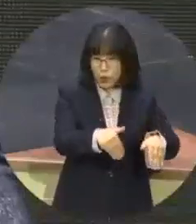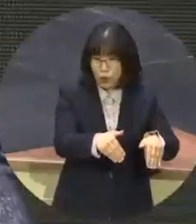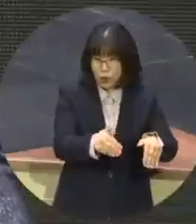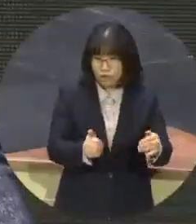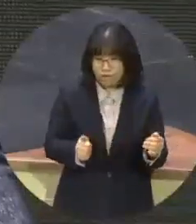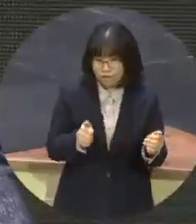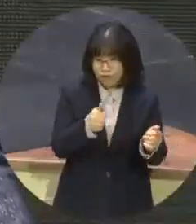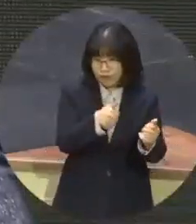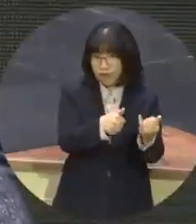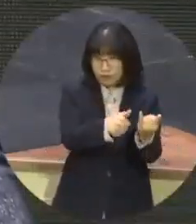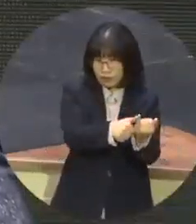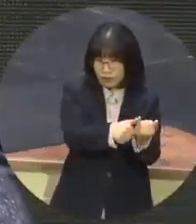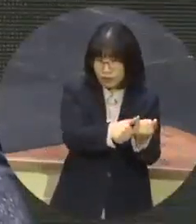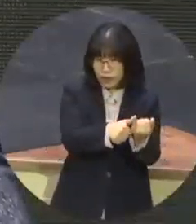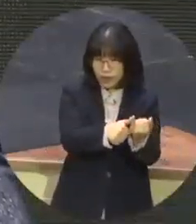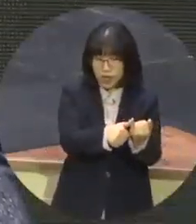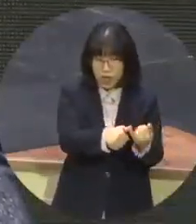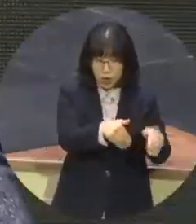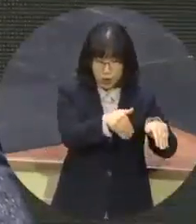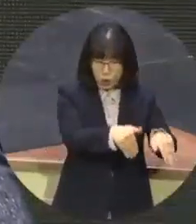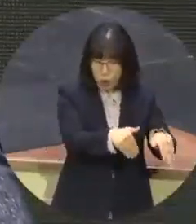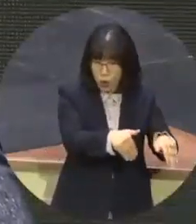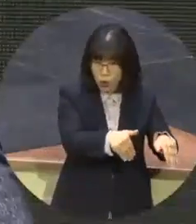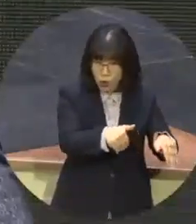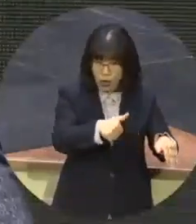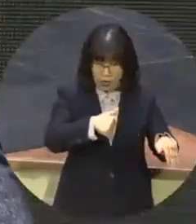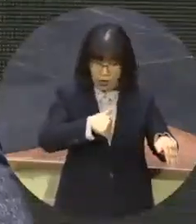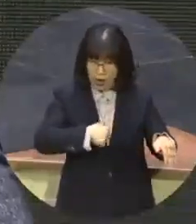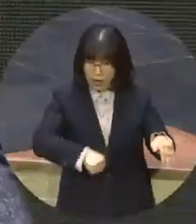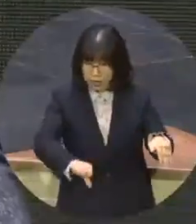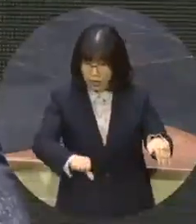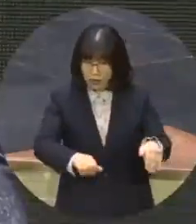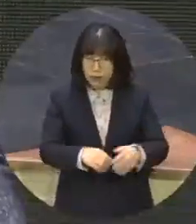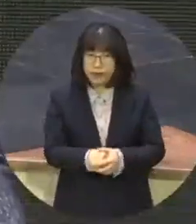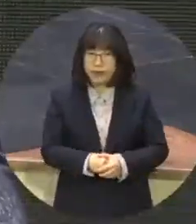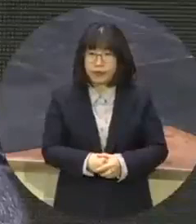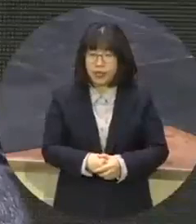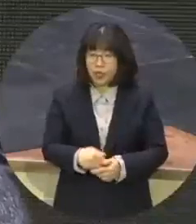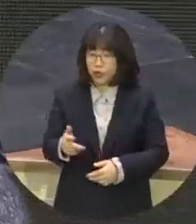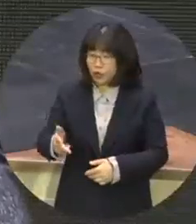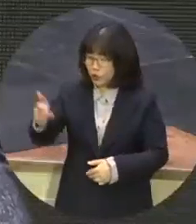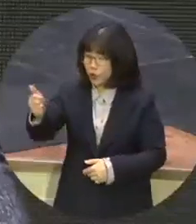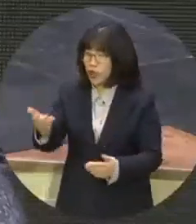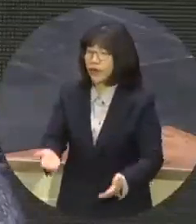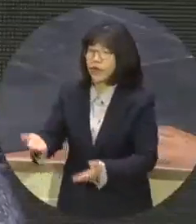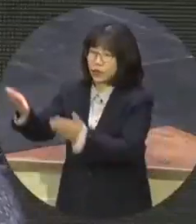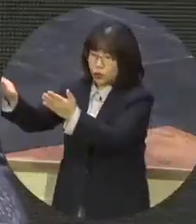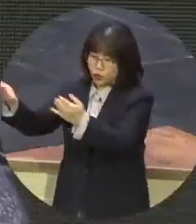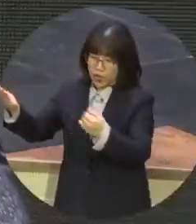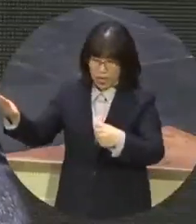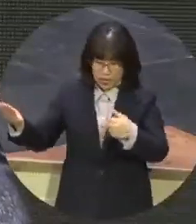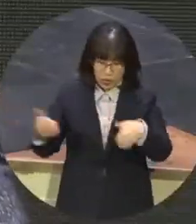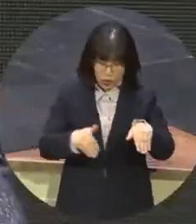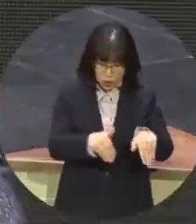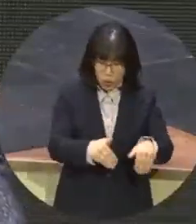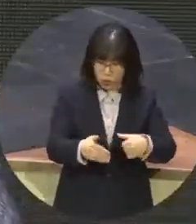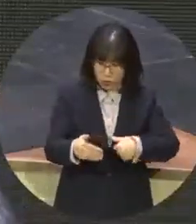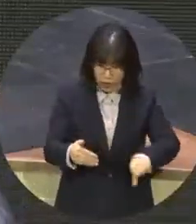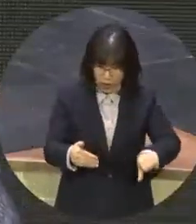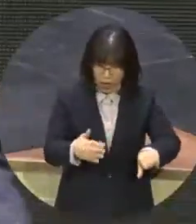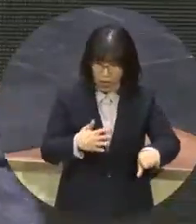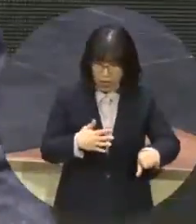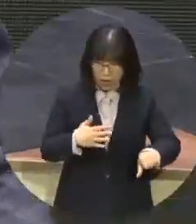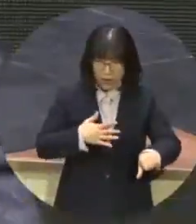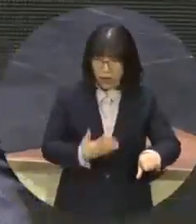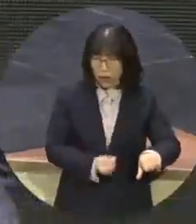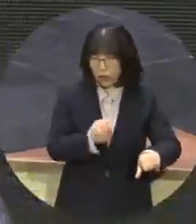당시는 종이 낳은 자식은 주인 거예요. 그리고 그건 늘, 그건 아예 상식적으로 되어 있던 사건이